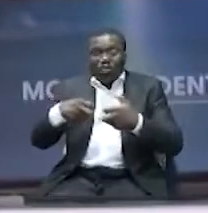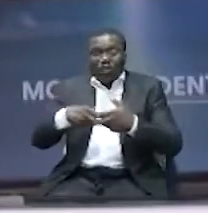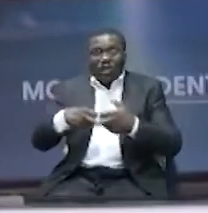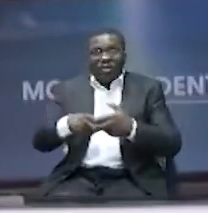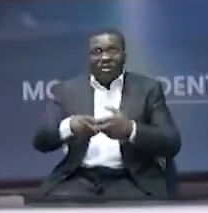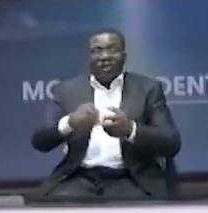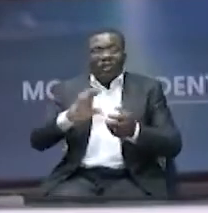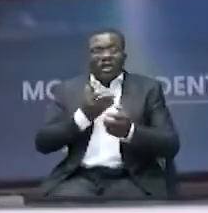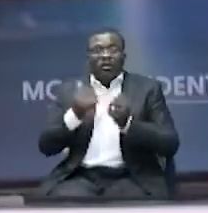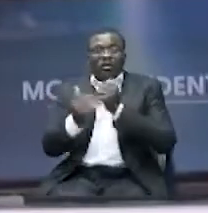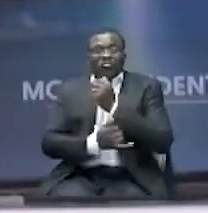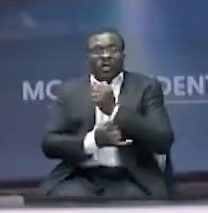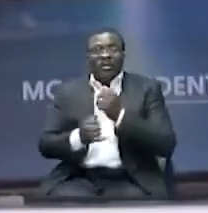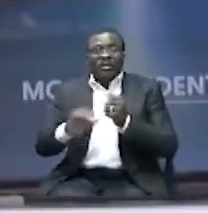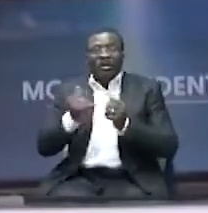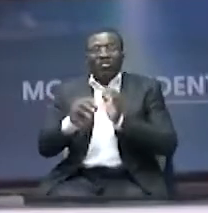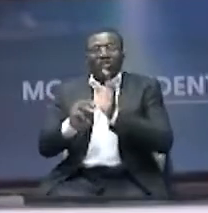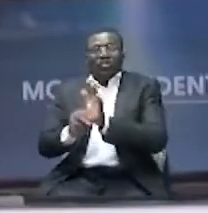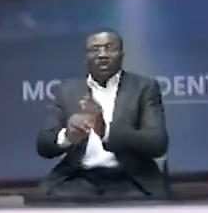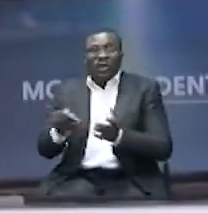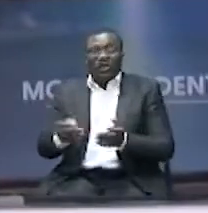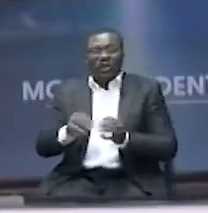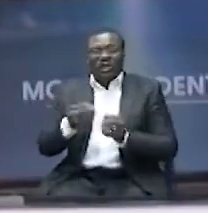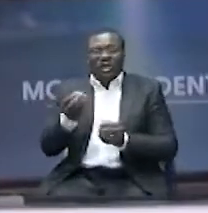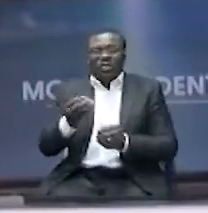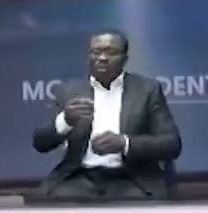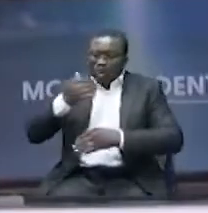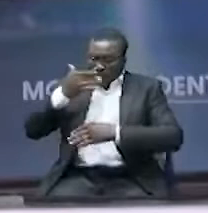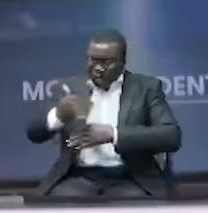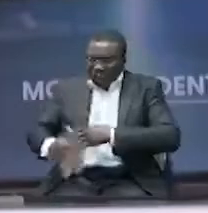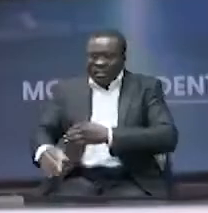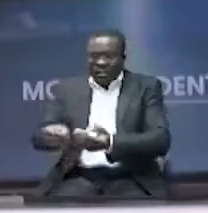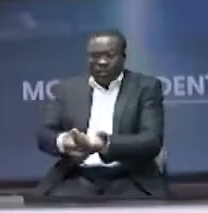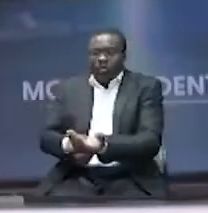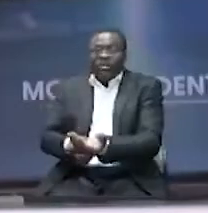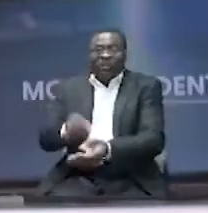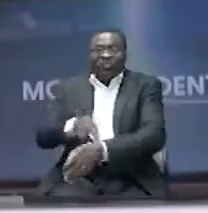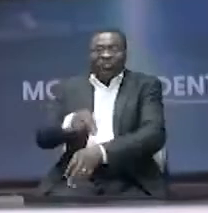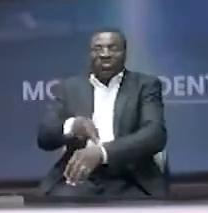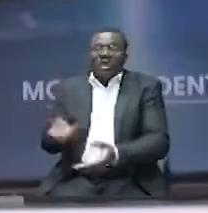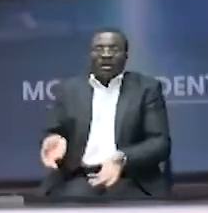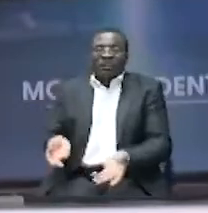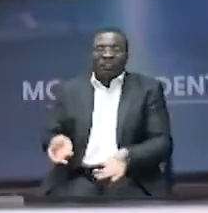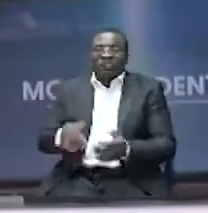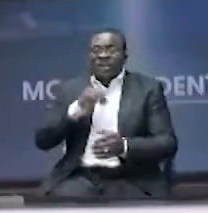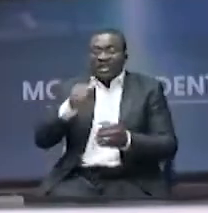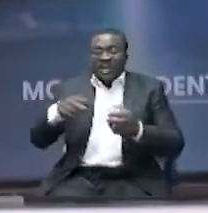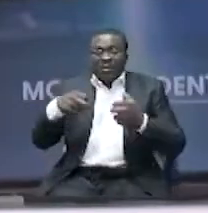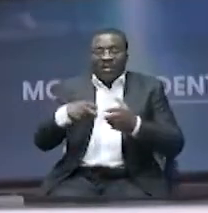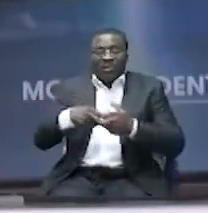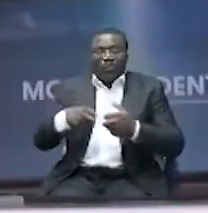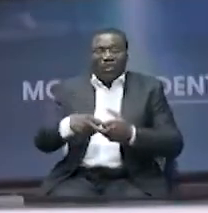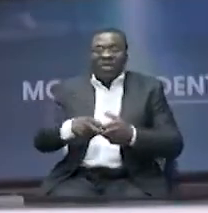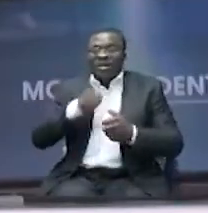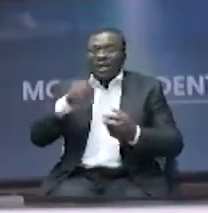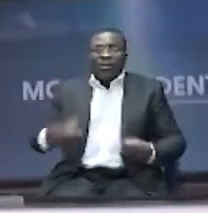notre pays, pour un pays moderne, de nos jours, un peu comme le sang qui coule dans nos veines. Sans énergie, il n'y a pas de vie. Et